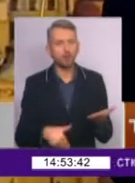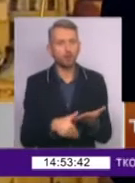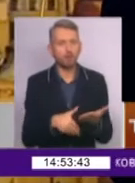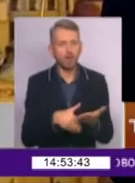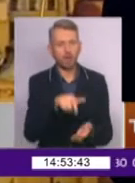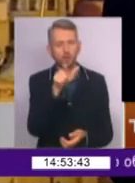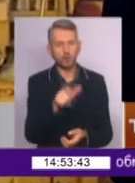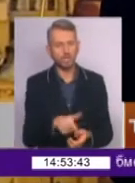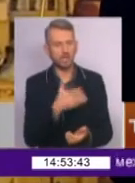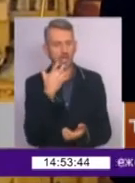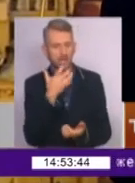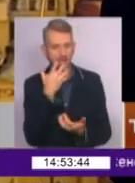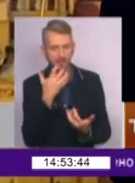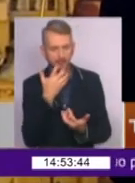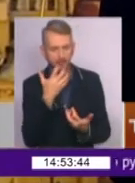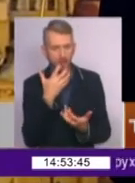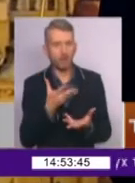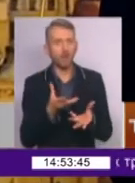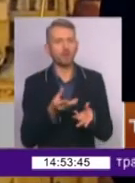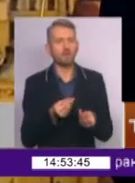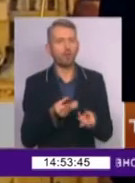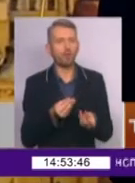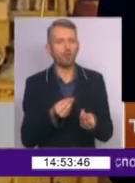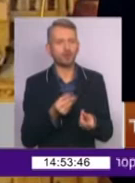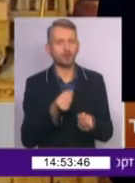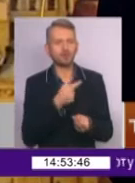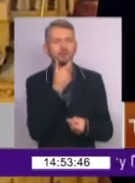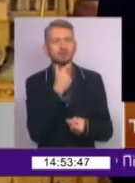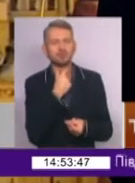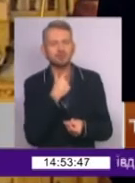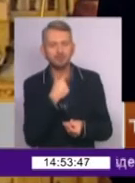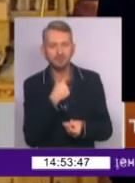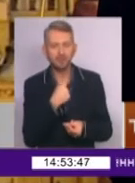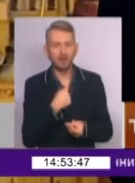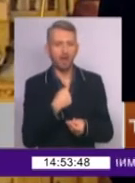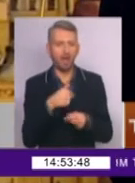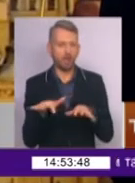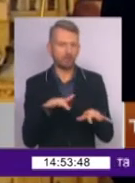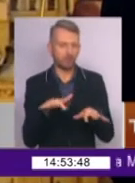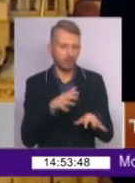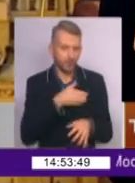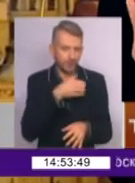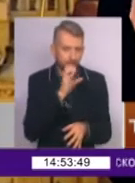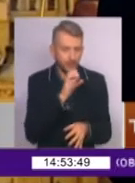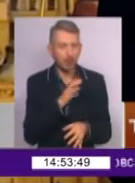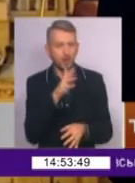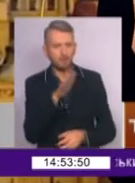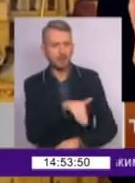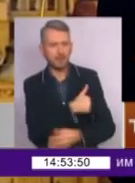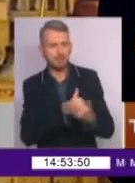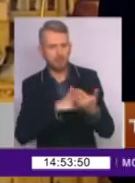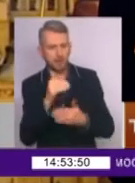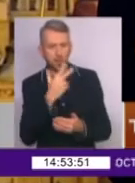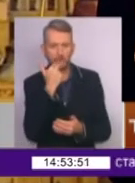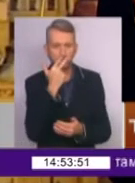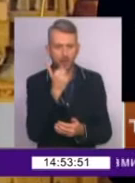допомагають людині зігрітися, зволожити свої слизові оболонки, насититися рідиною, оскільки при температурі, при